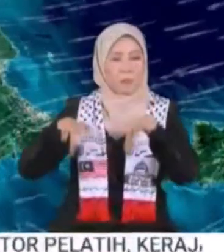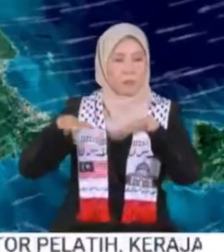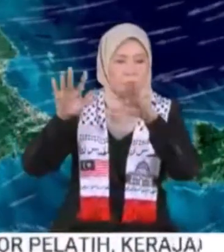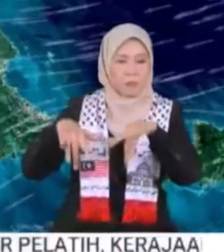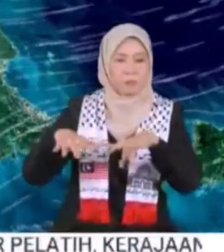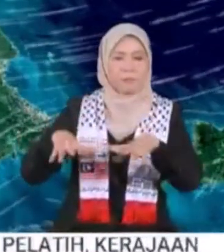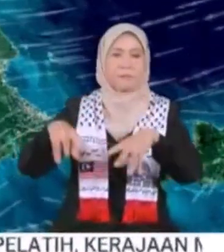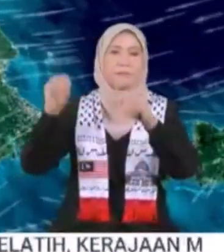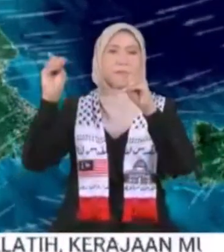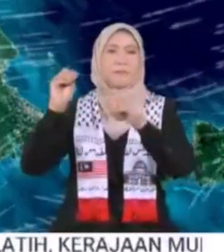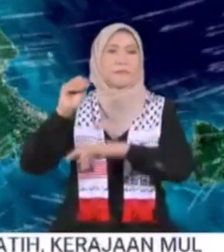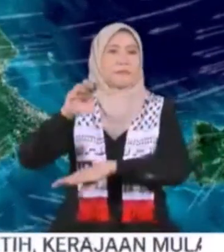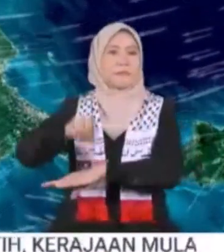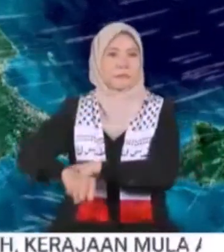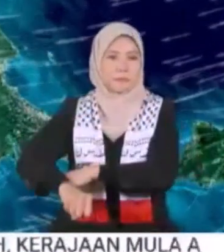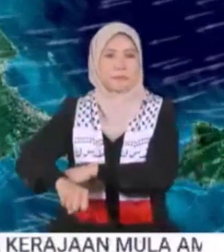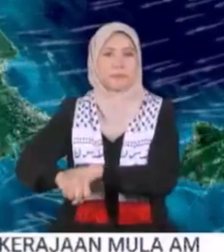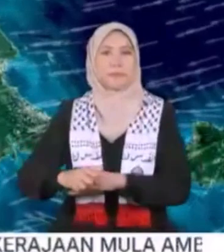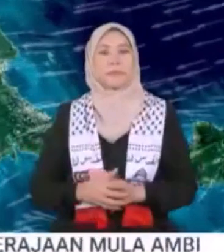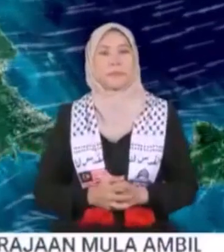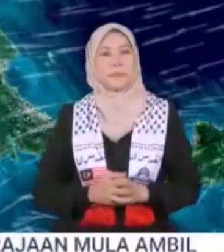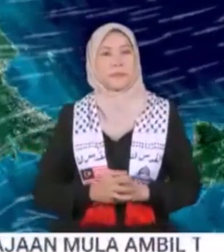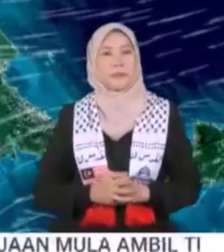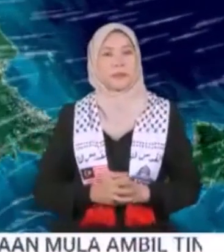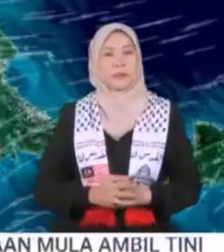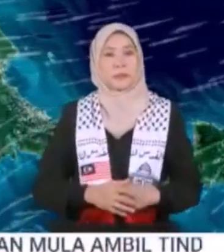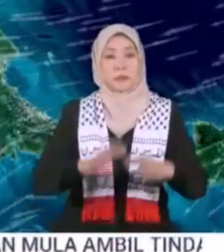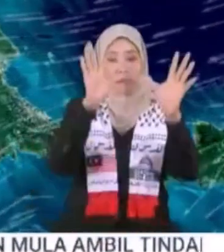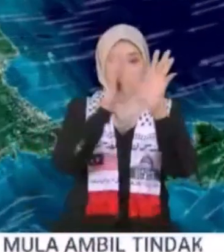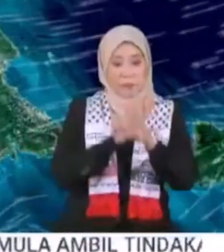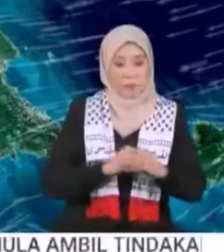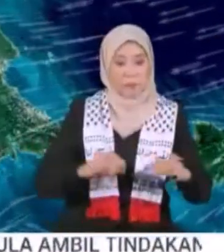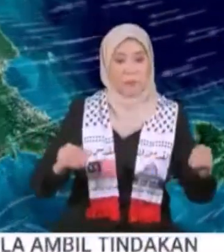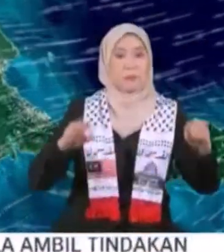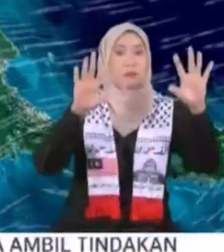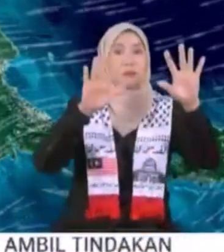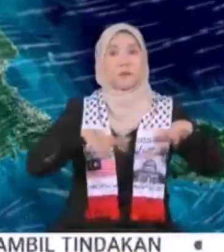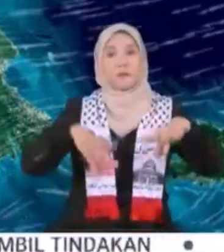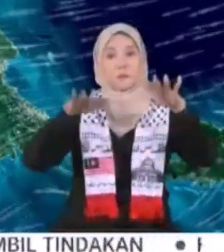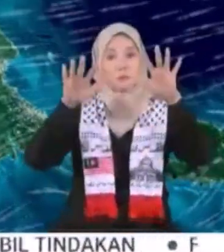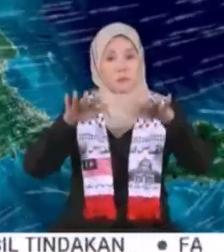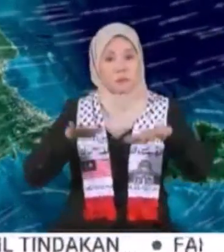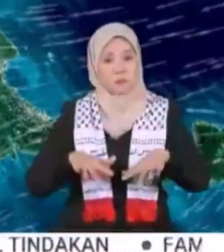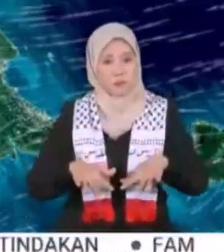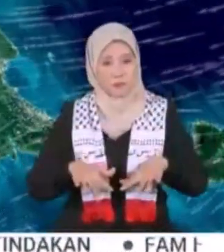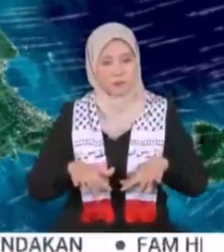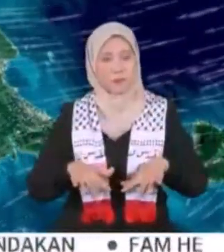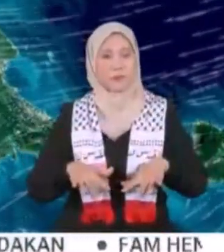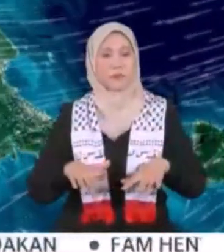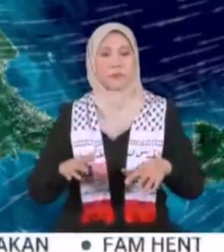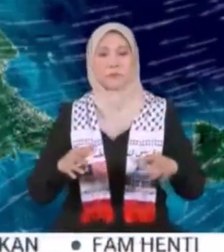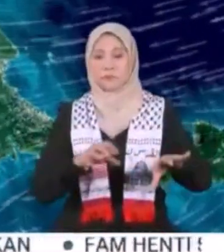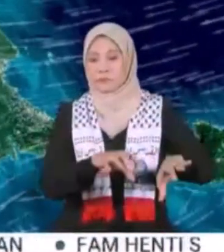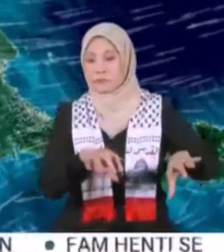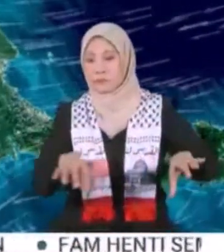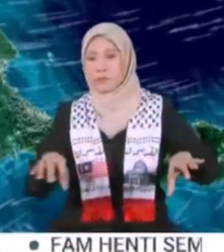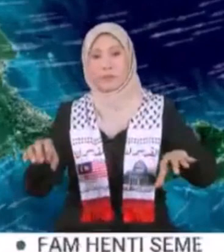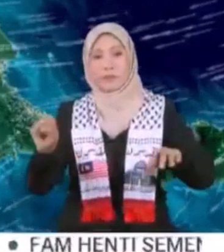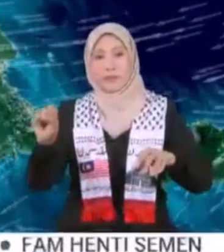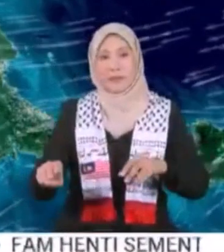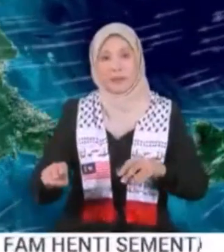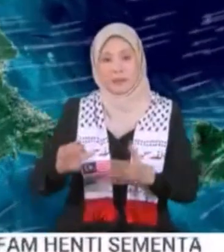beransur reda pada awal malam nanti. Manakala di Sarawak pula, kelompok awan hujan kini diperhatikan di kebanyakan kawasan terutamanya di bahagian